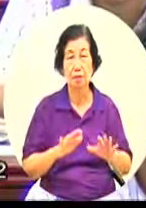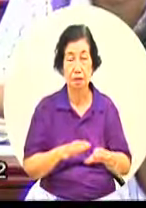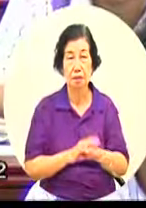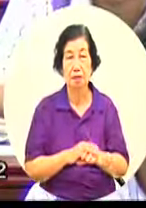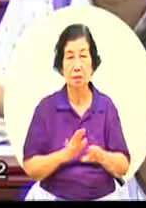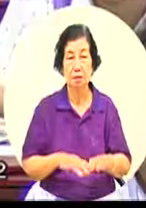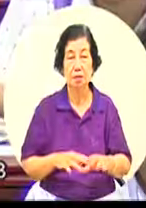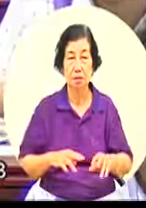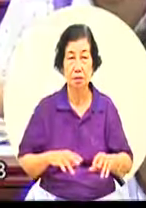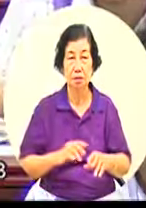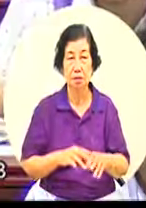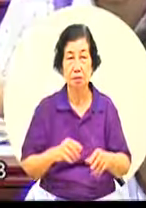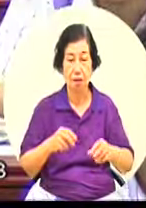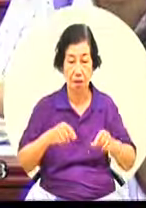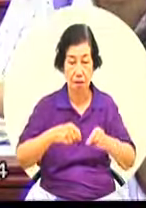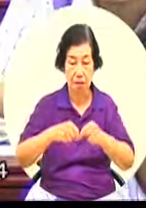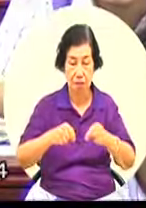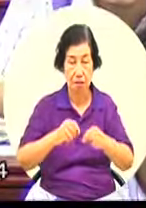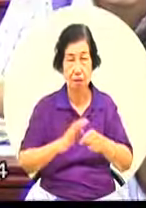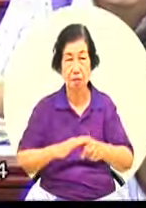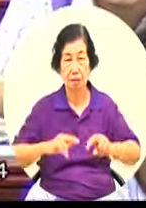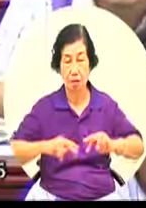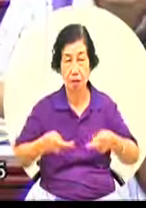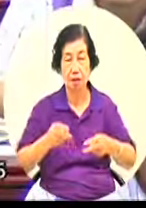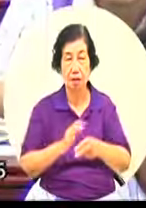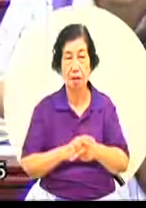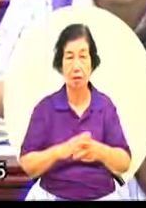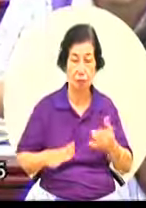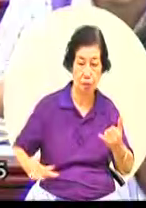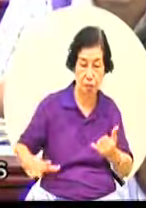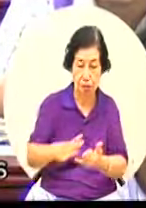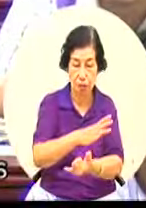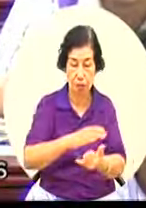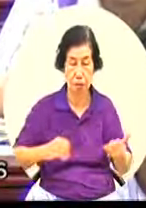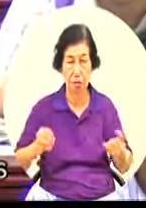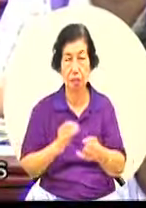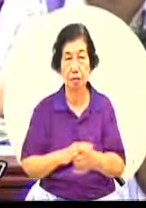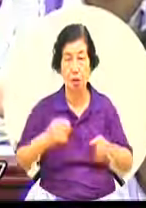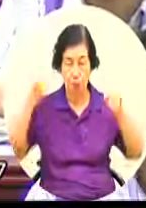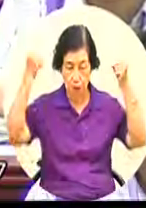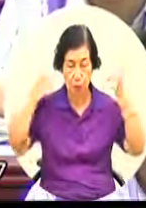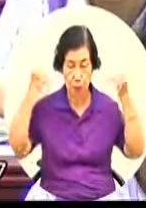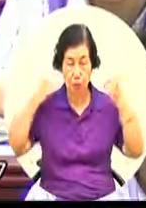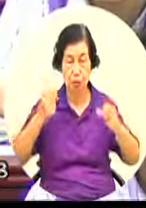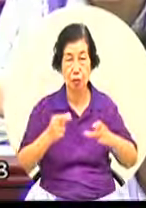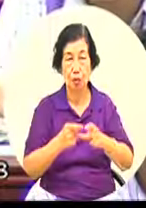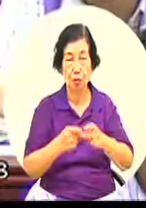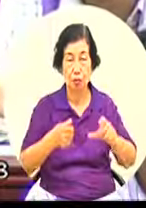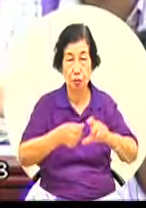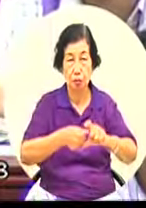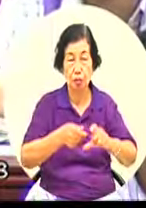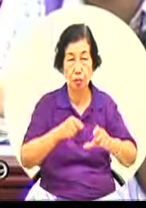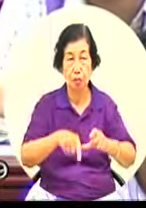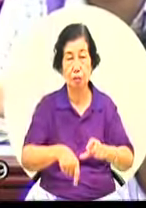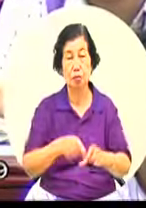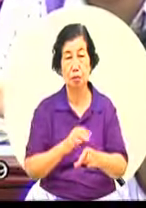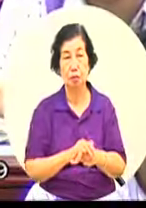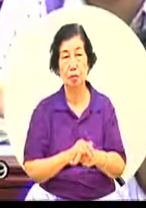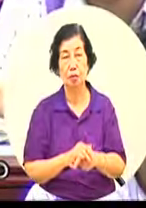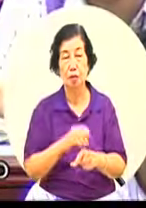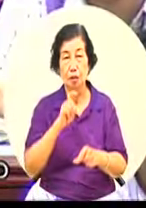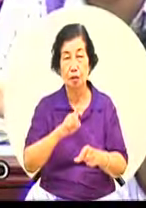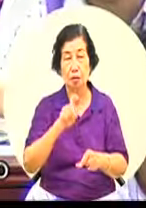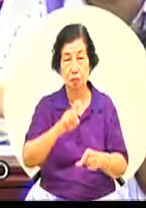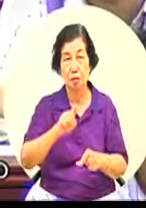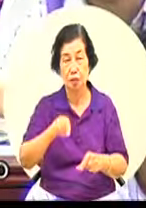么会这样说，再给我稍微解释一下。因为这整个凤山运动园区有 10.8 公顷的规划，不单是只有体育